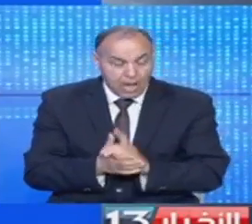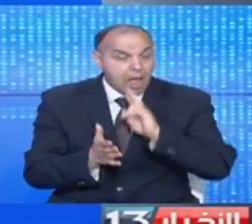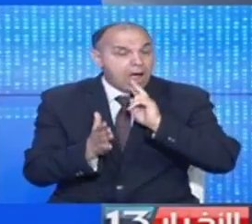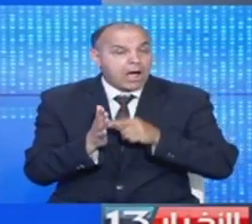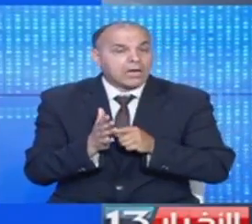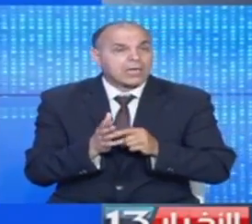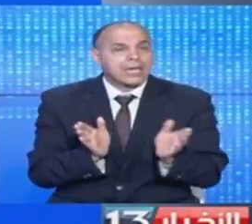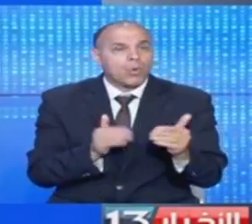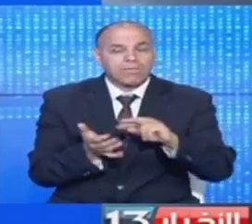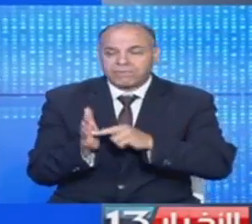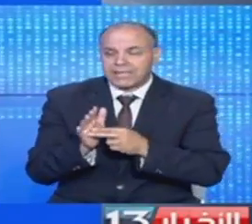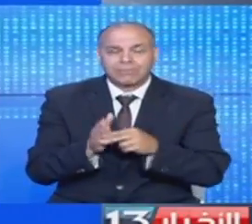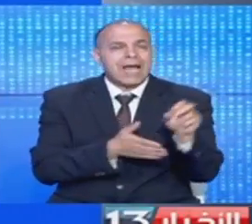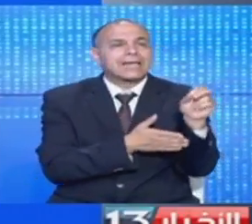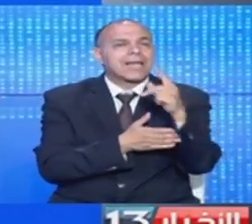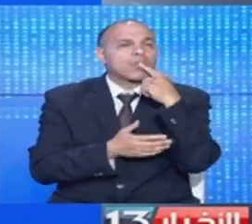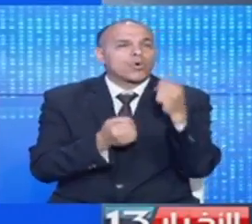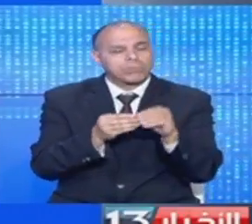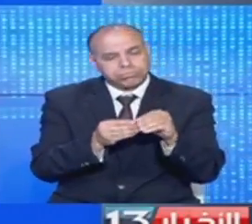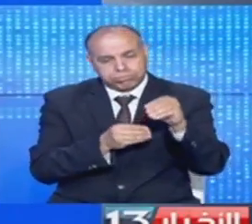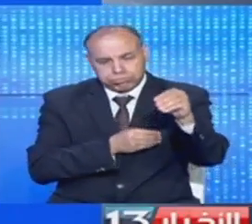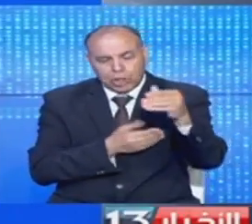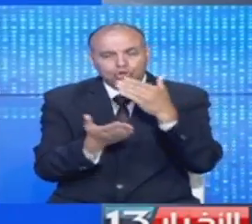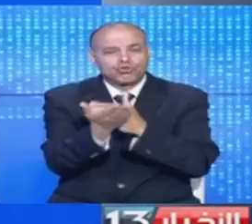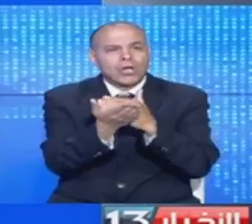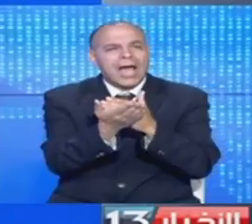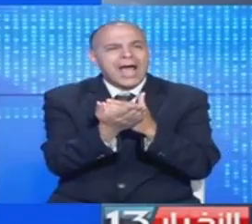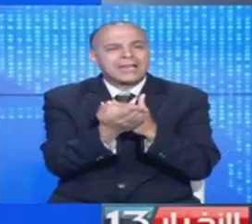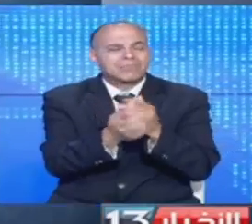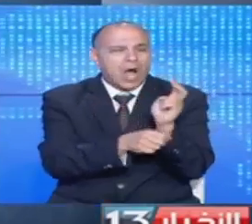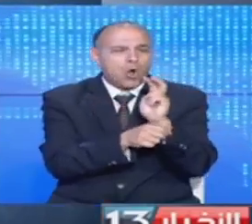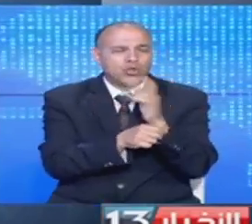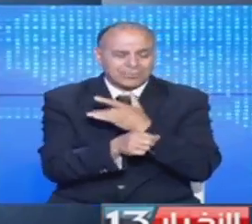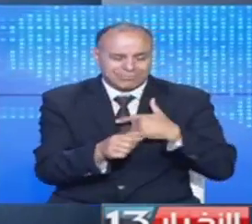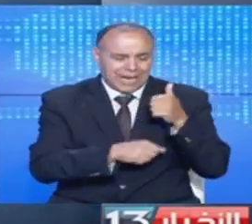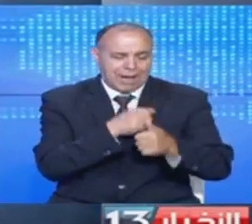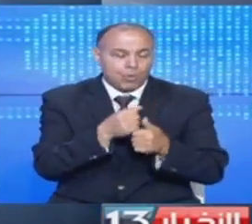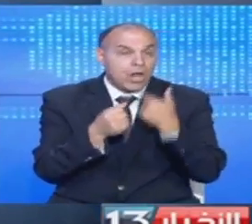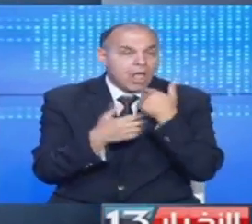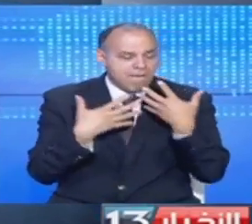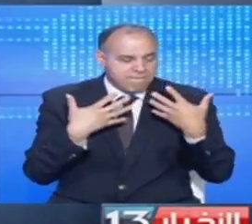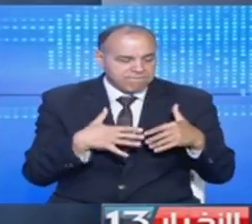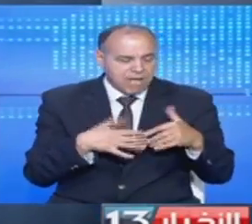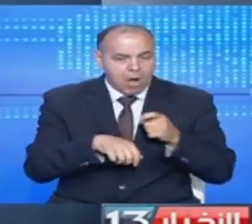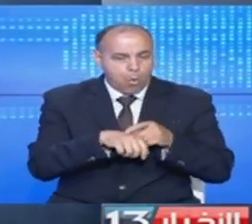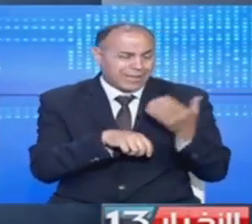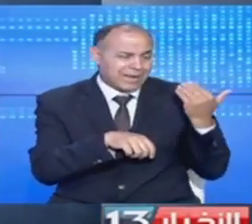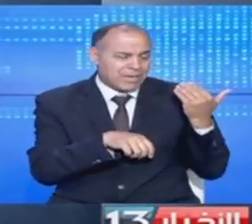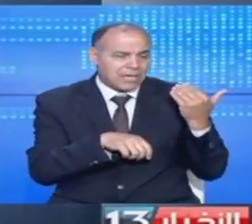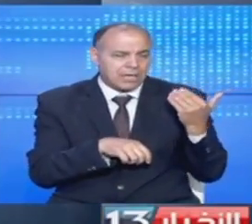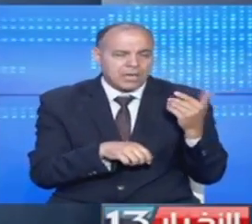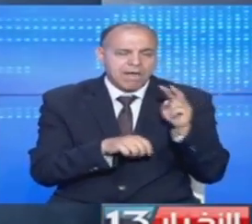قررت الوكالة الفنية للنقل البرية تمديد في شهادات صلوحية الفحص الفني التي تنتهي خلال الفترة الممتدة